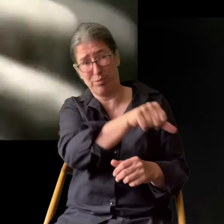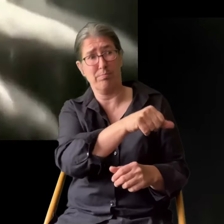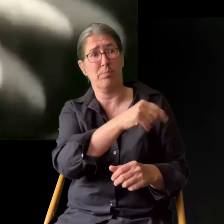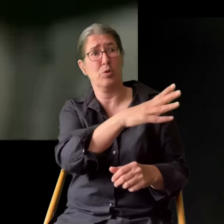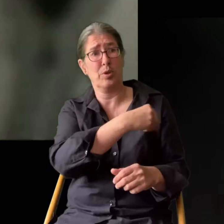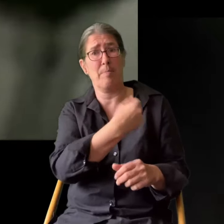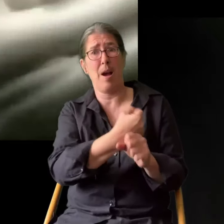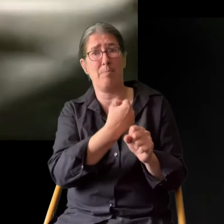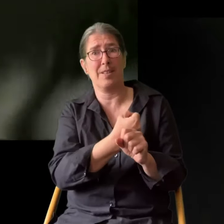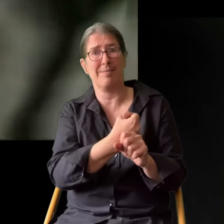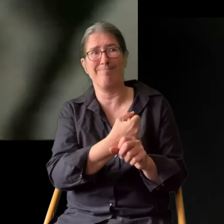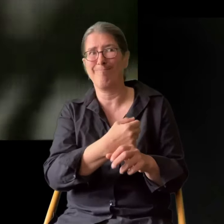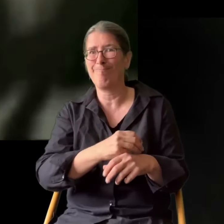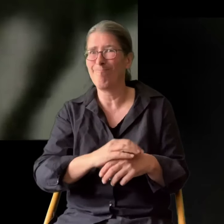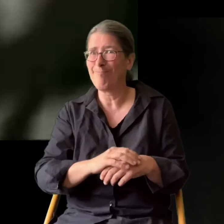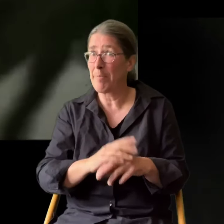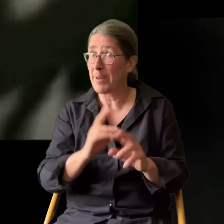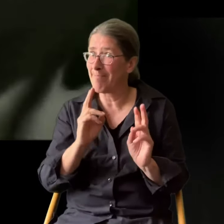Ein trügerischer Pakt.